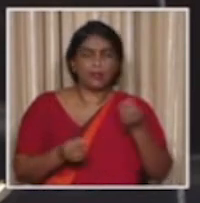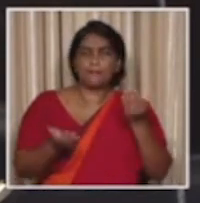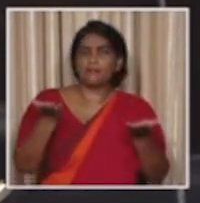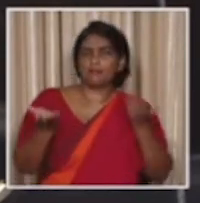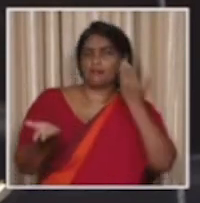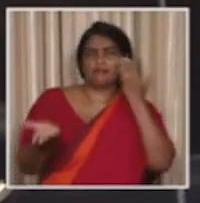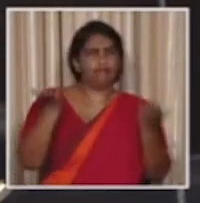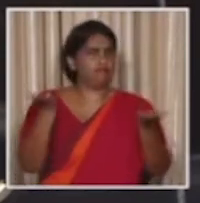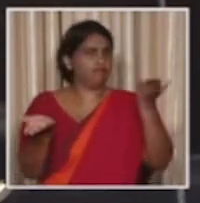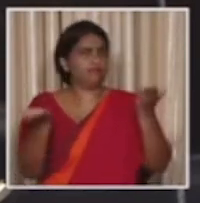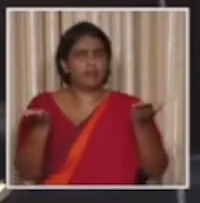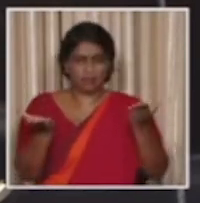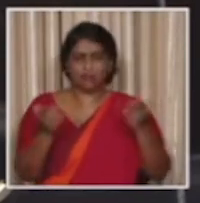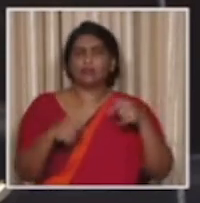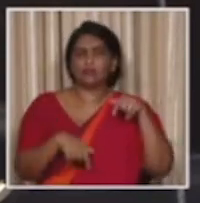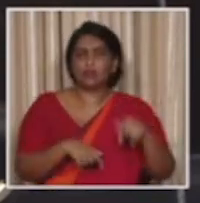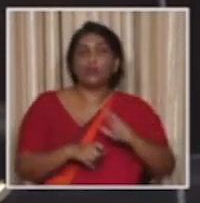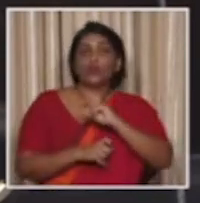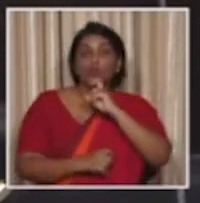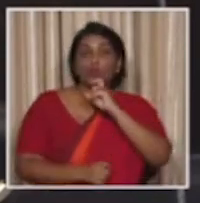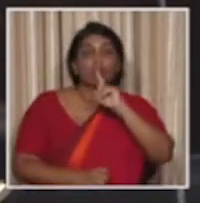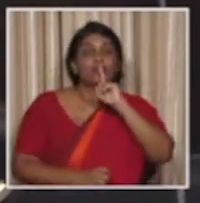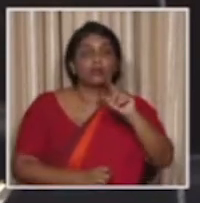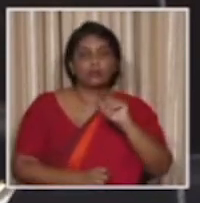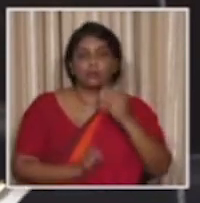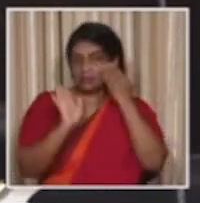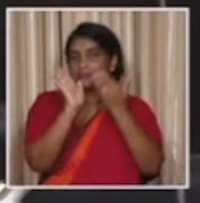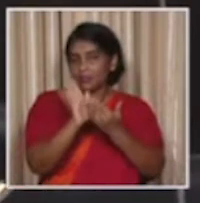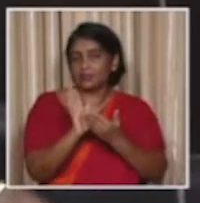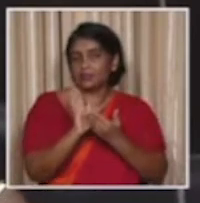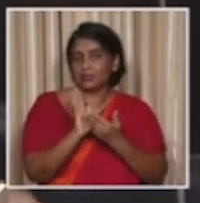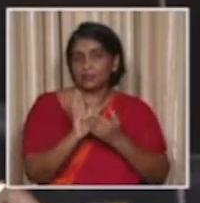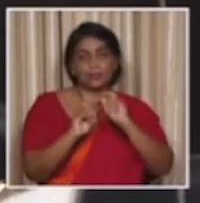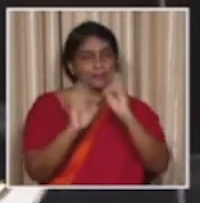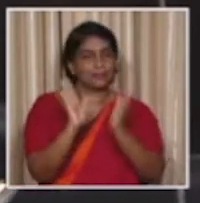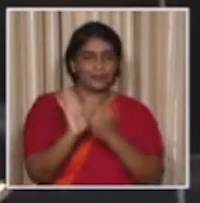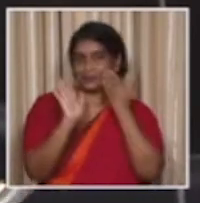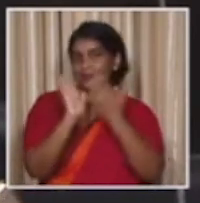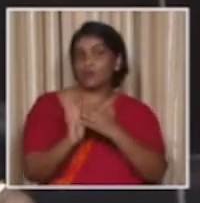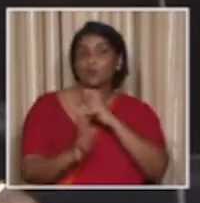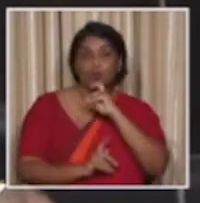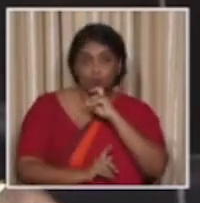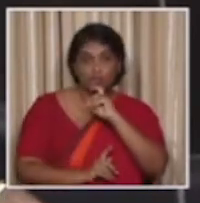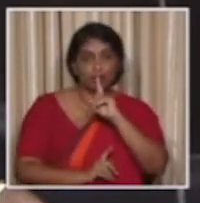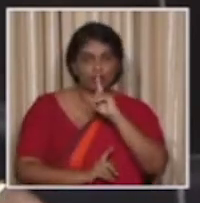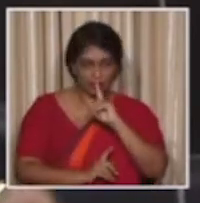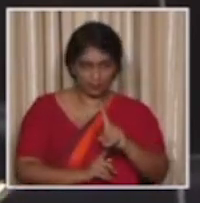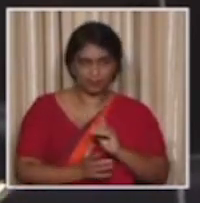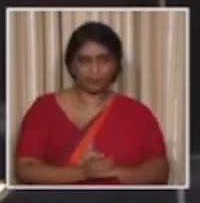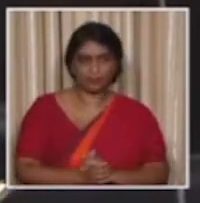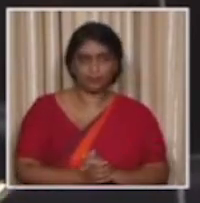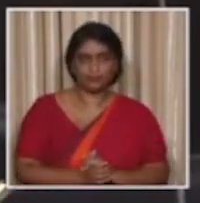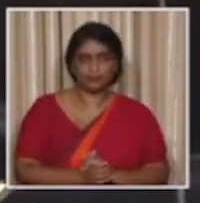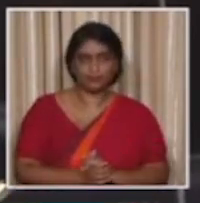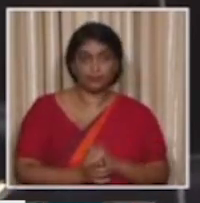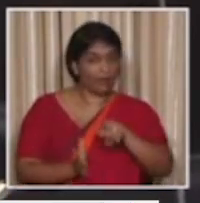හැටියට නම්. දැන් අධිකරණය මොකද්ද කියලා තියෙන්නේ මේ බලන්න ගරු අගමැතිතුමා. අධිකරණය කියලා තියපු එක මේක